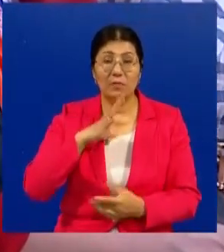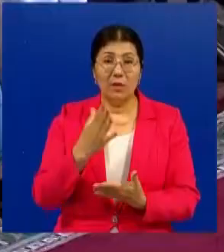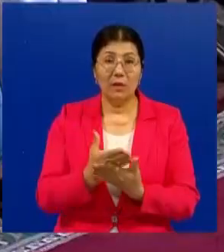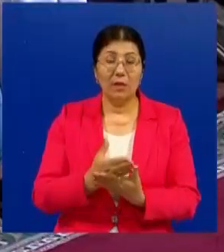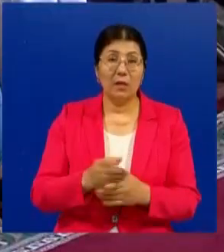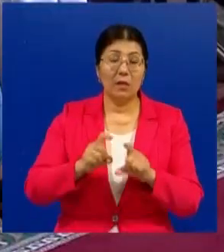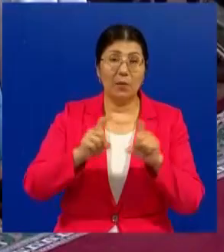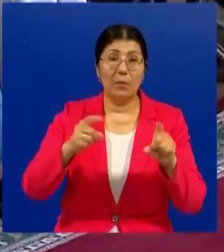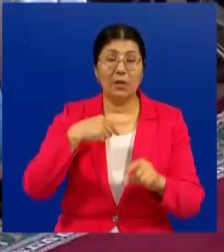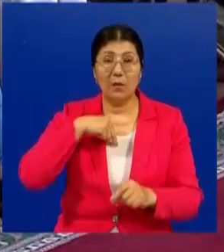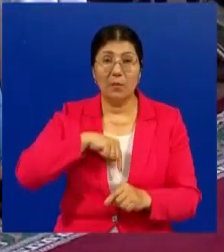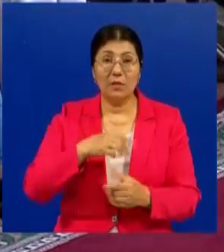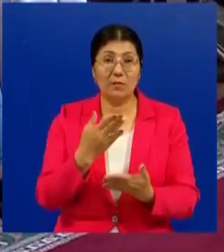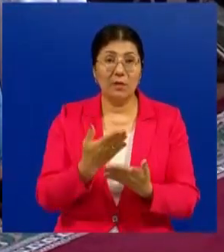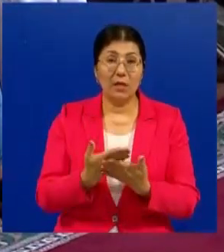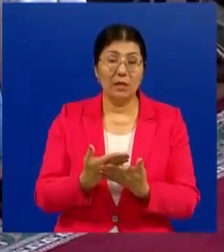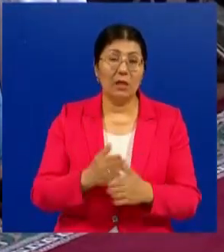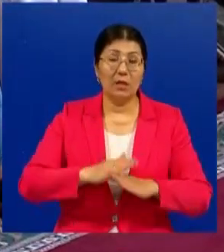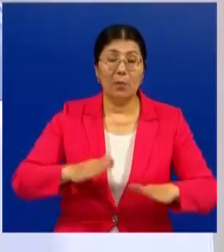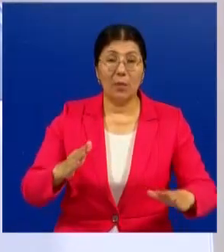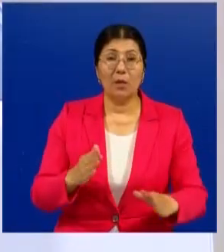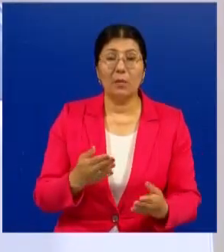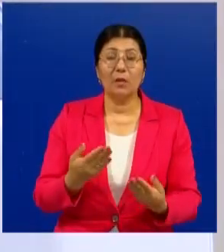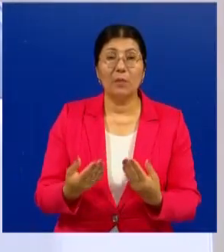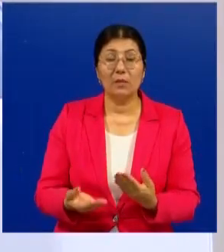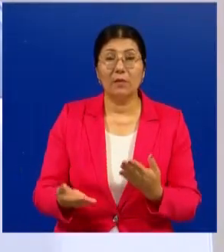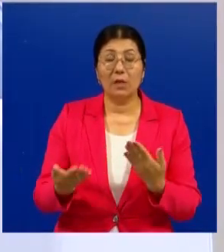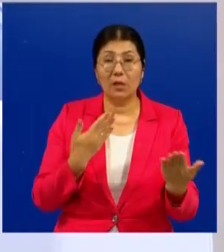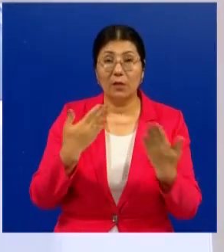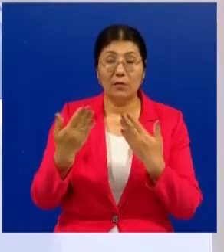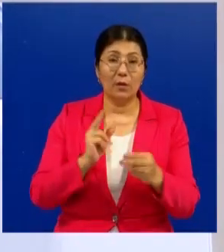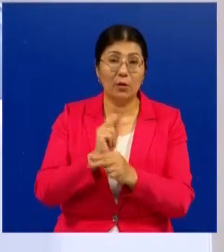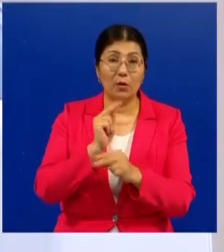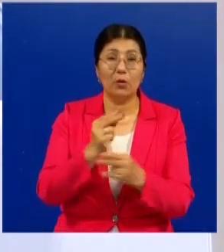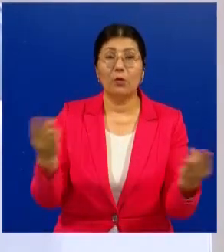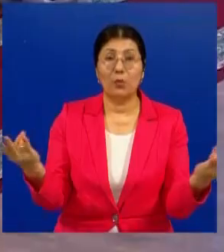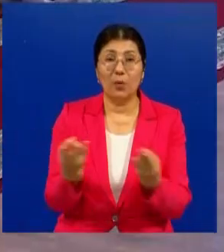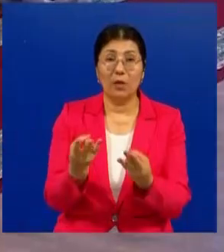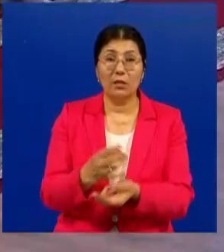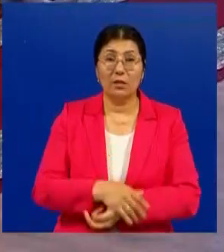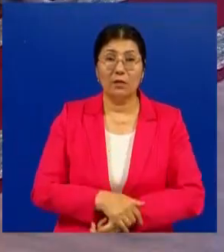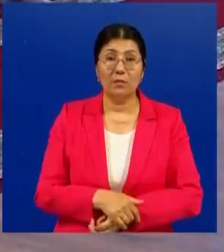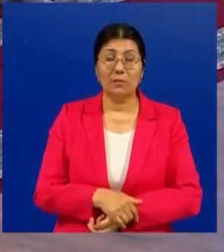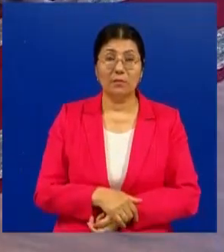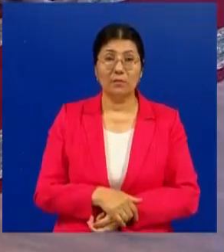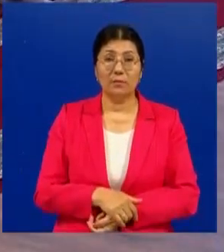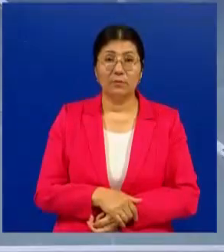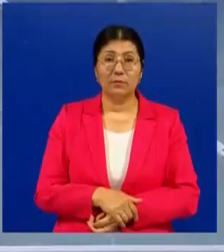мектеп психологтары қағазбастылықтан арылып, баламен тікелей тілдесуге үйрену қажет. Назырге өтеген Арман Досмағанбетов